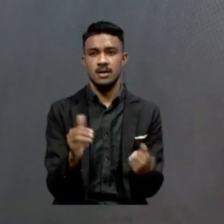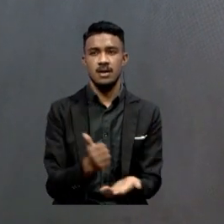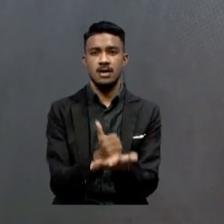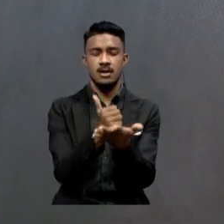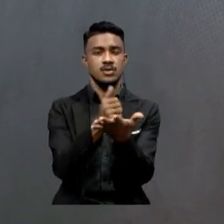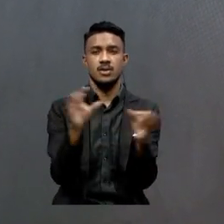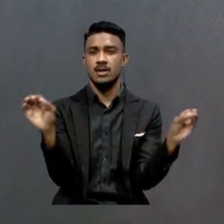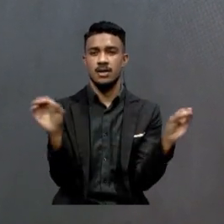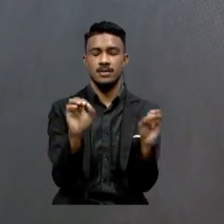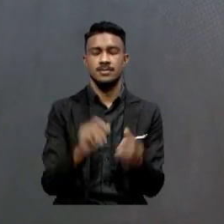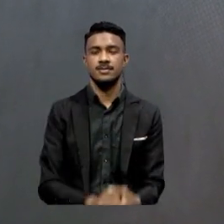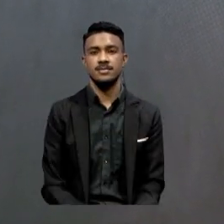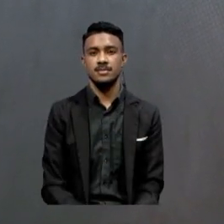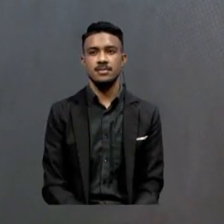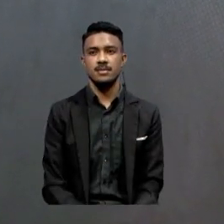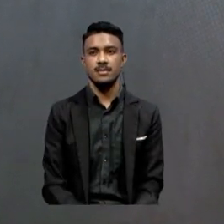selesai.